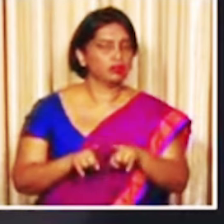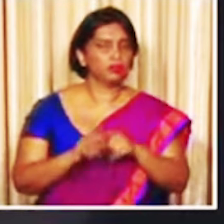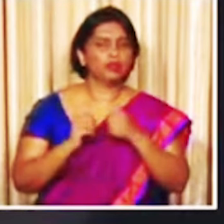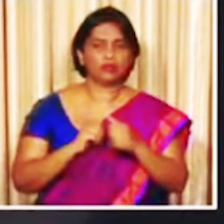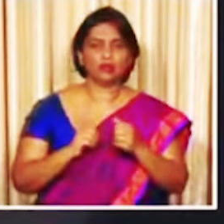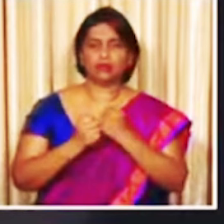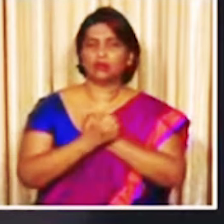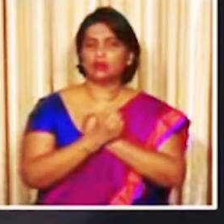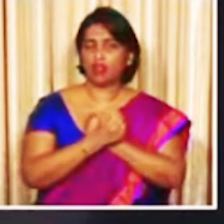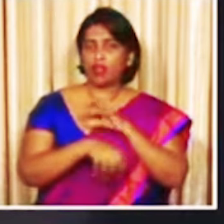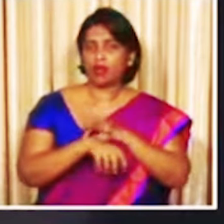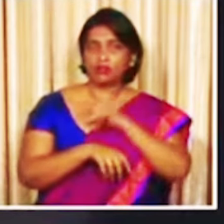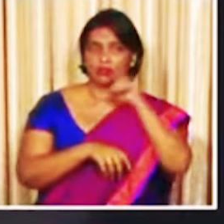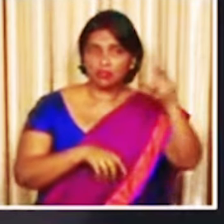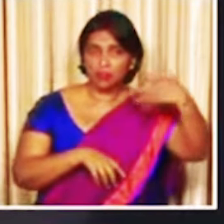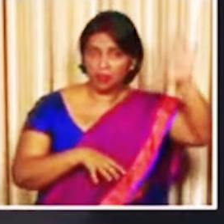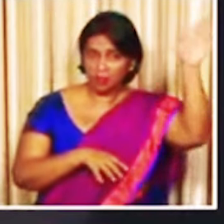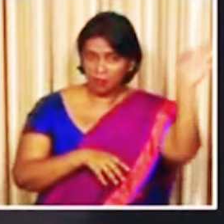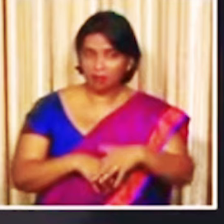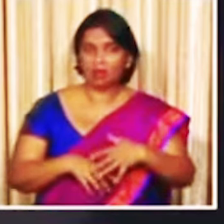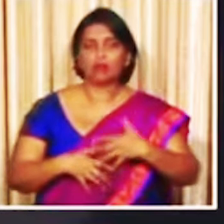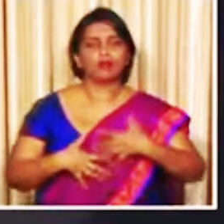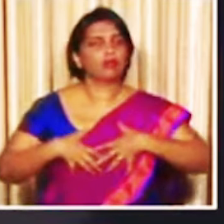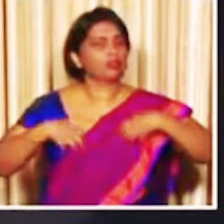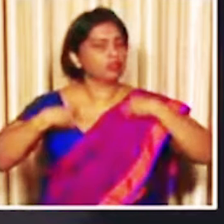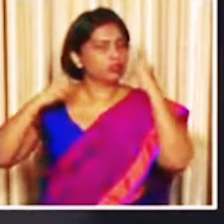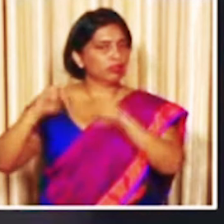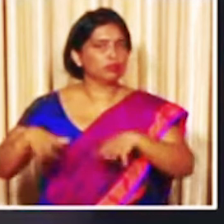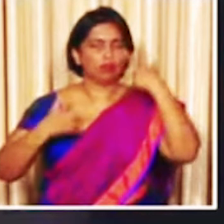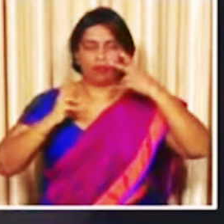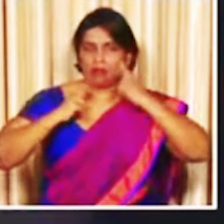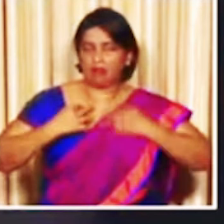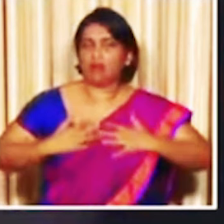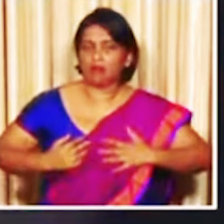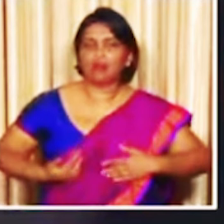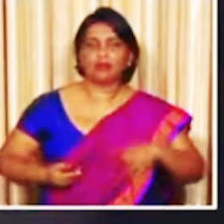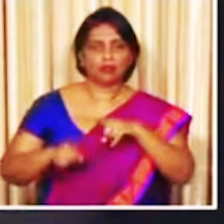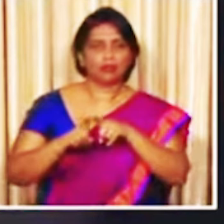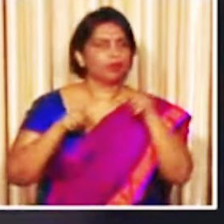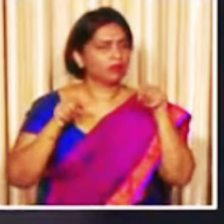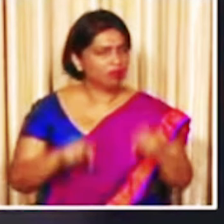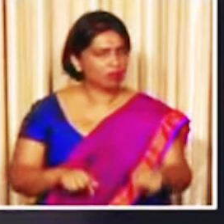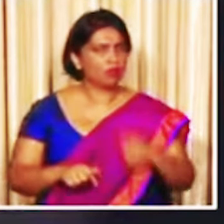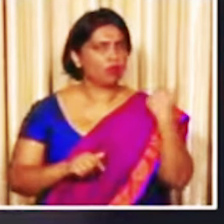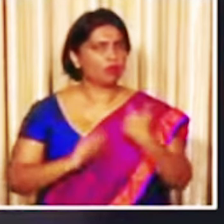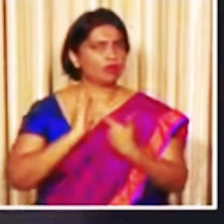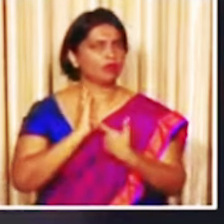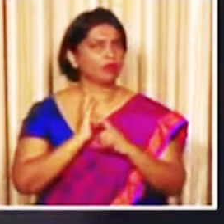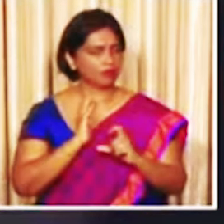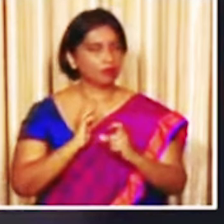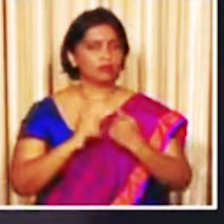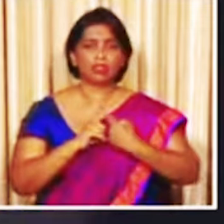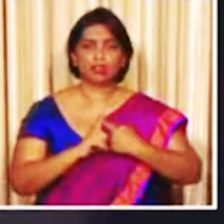ප්‍රිසන් හොස්පිටල් එකට ගෙනහිල්ලා ගෙනාවත් එයාව චෙක් කරන්නේ නිරුවත් කරලා. එතකොට අද මෙච්චර තාක්ෂණයේ දිනුණු